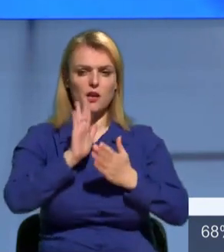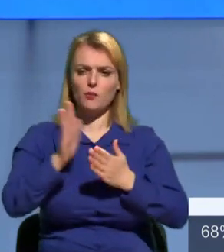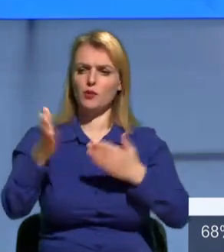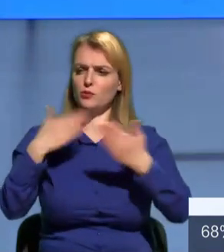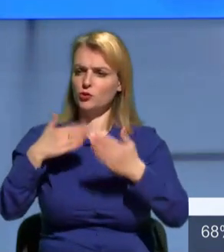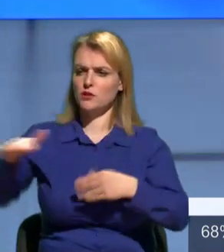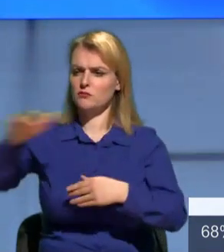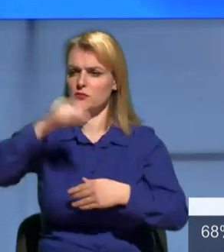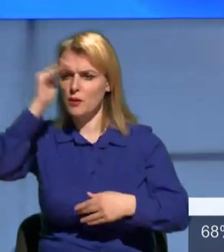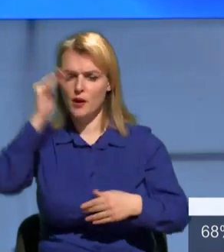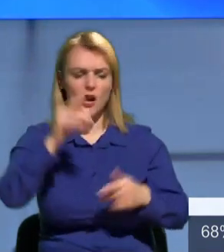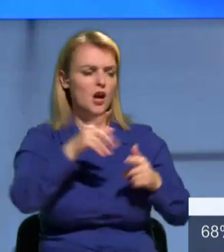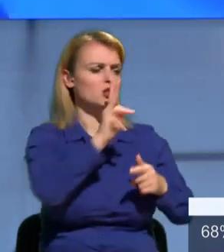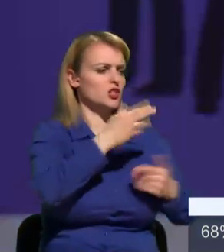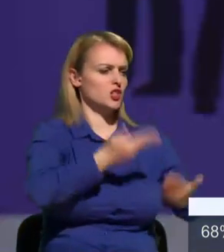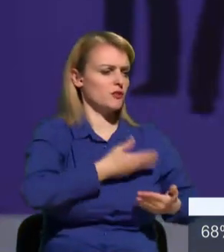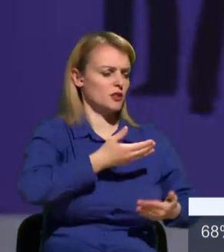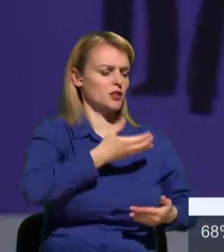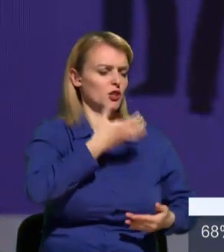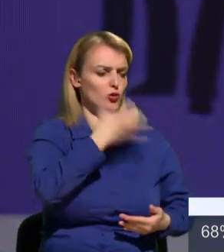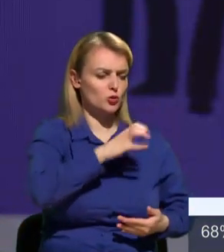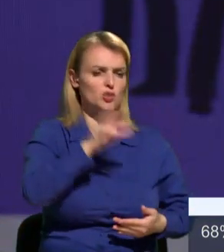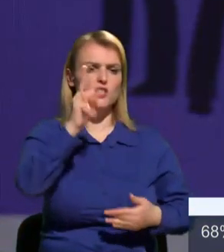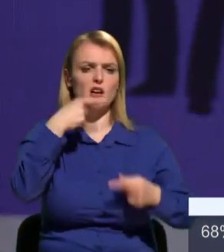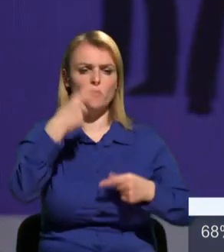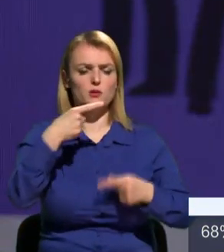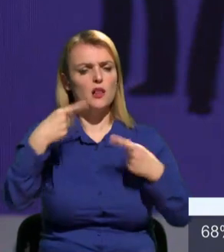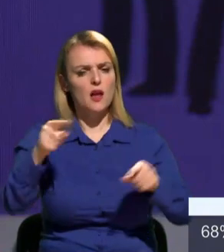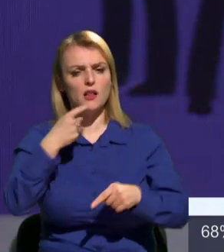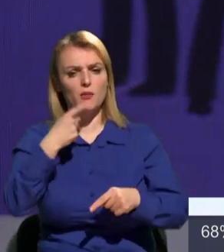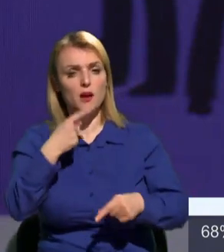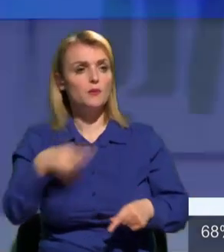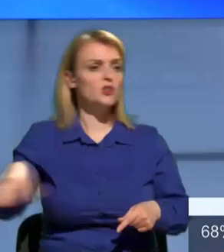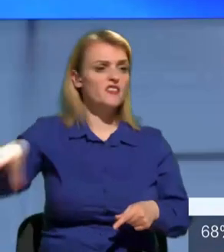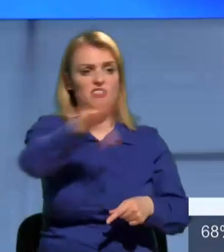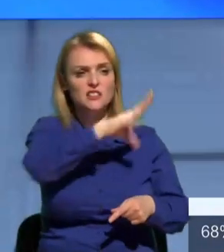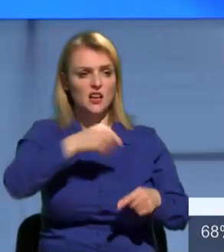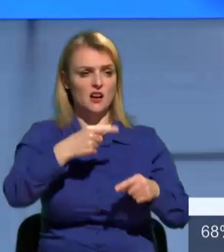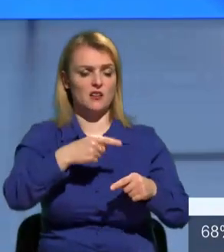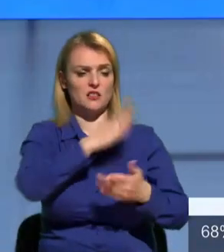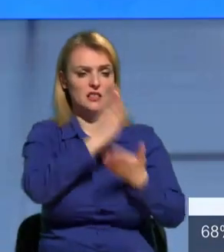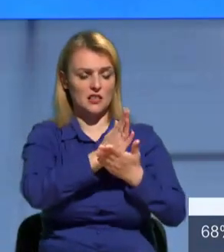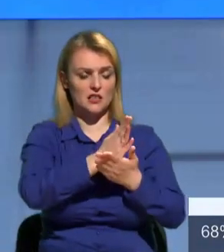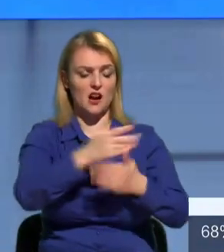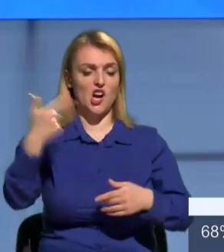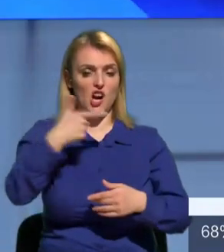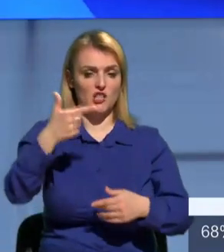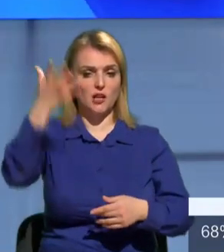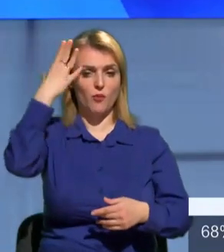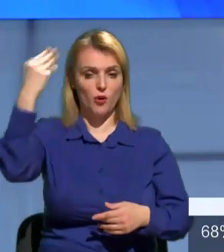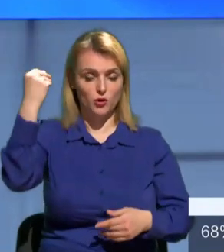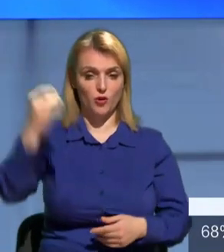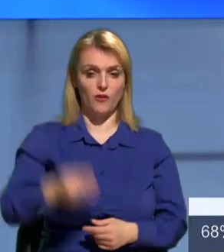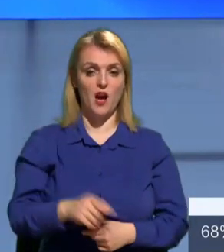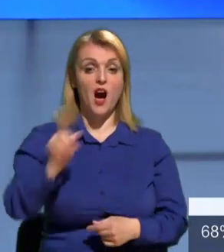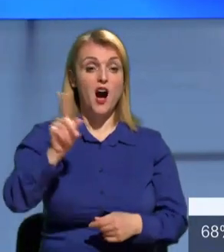și cu cei din sud, și cu cei care vorbesc în altă limbă. Pentru că ei toți sunt cetățeni ai Republicii Moldova. Iar